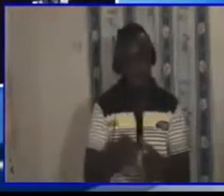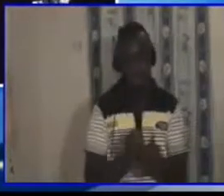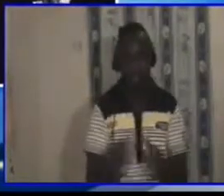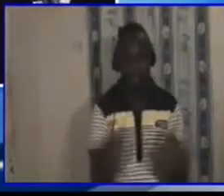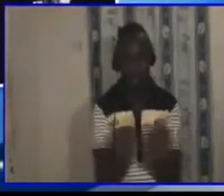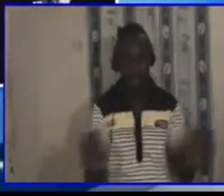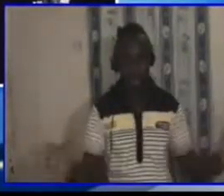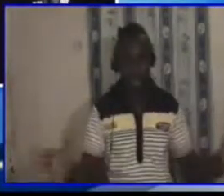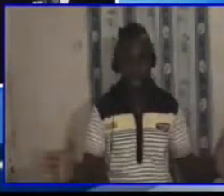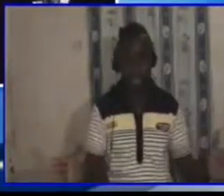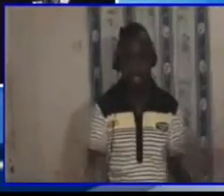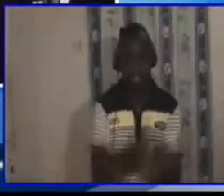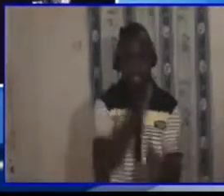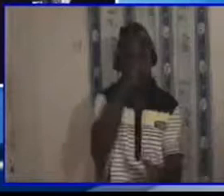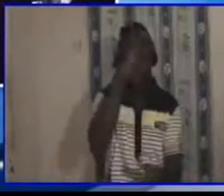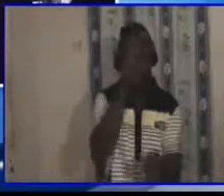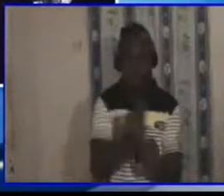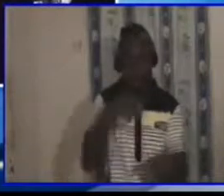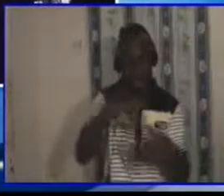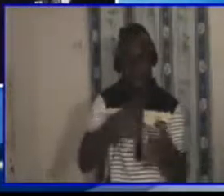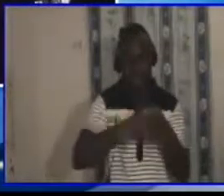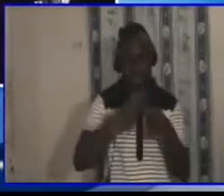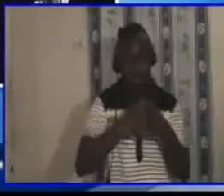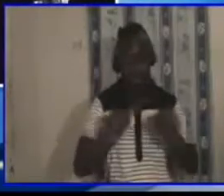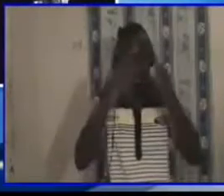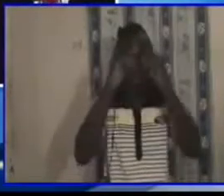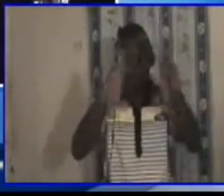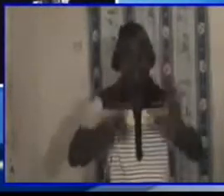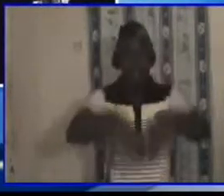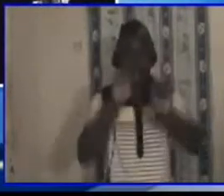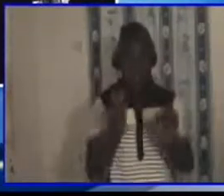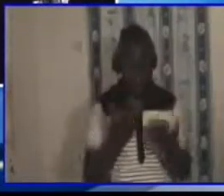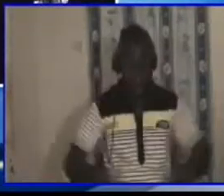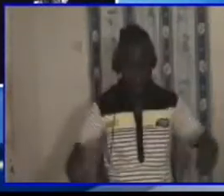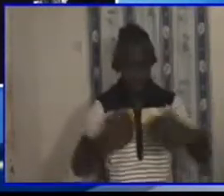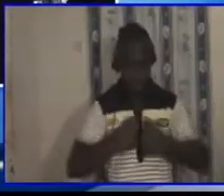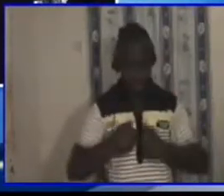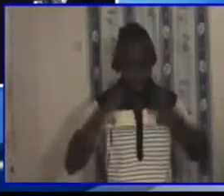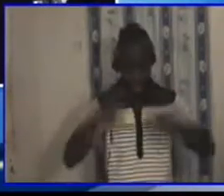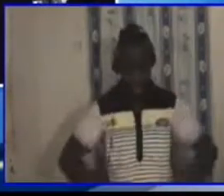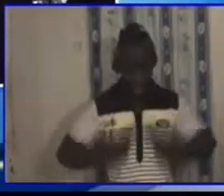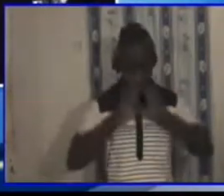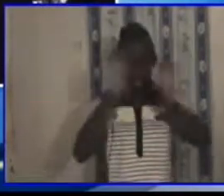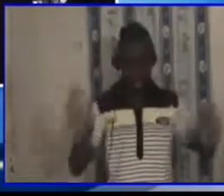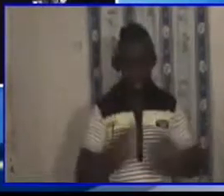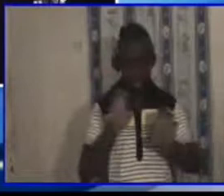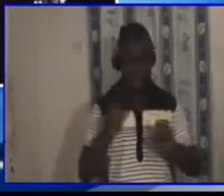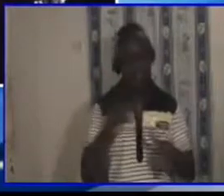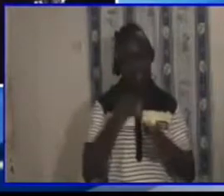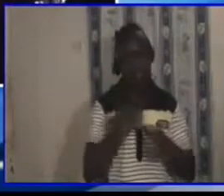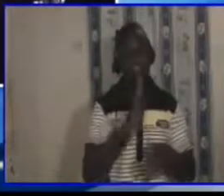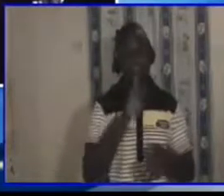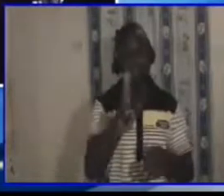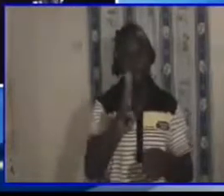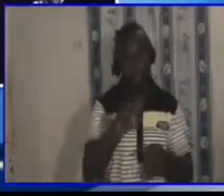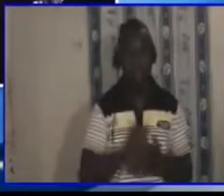in altri termini senza la fede in questo messaggio nessuno può avere